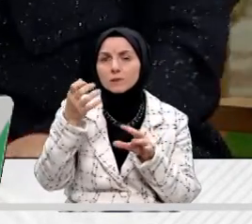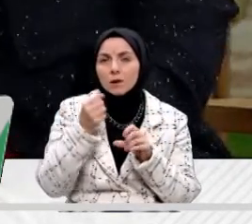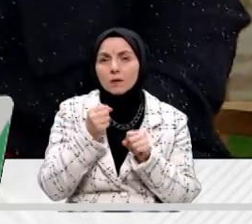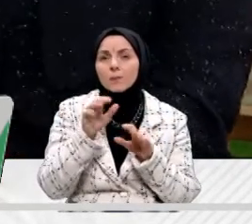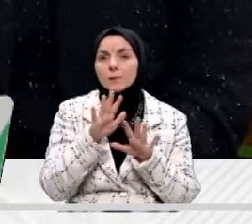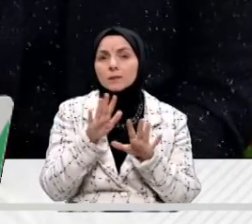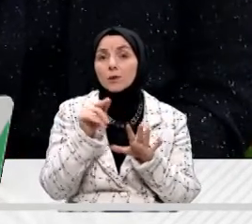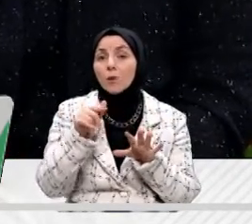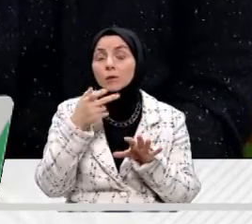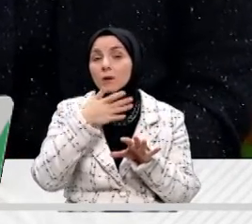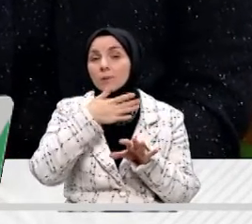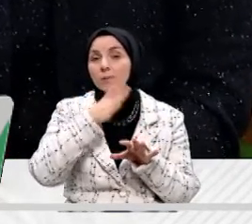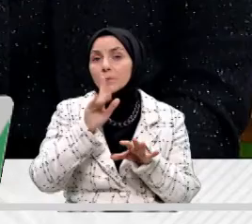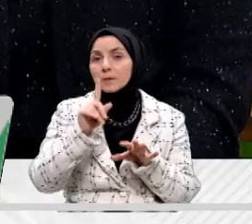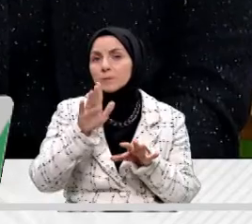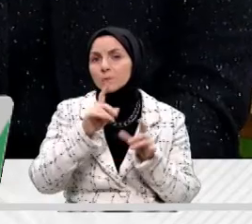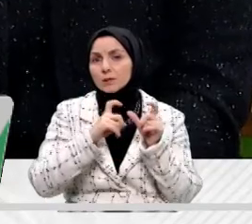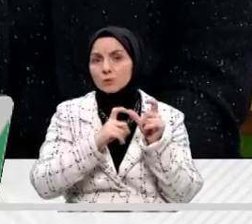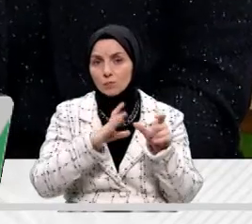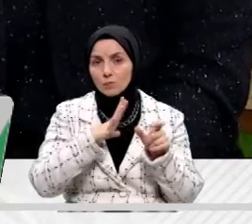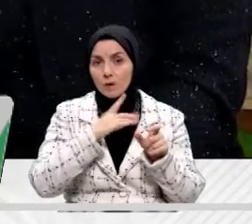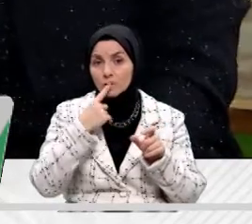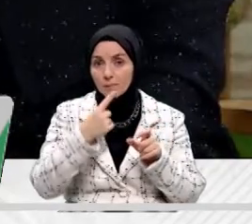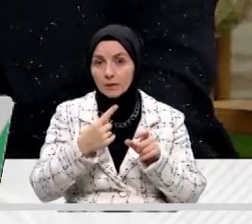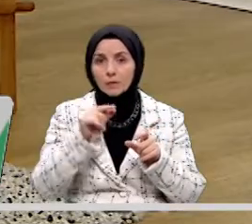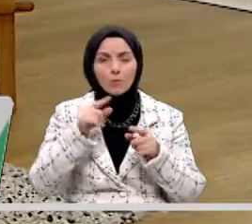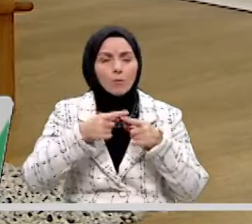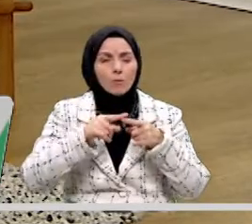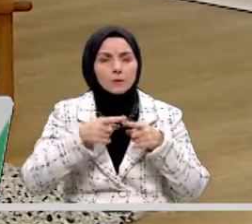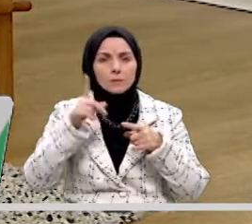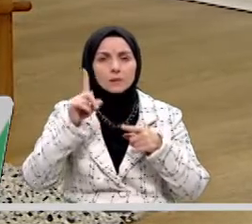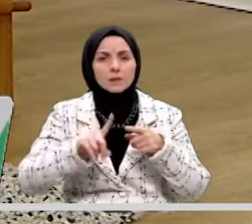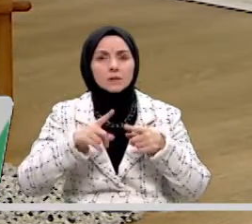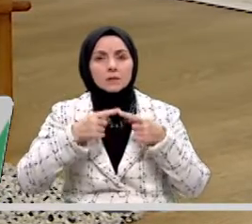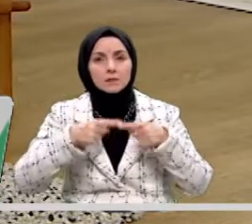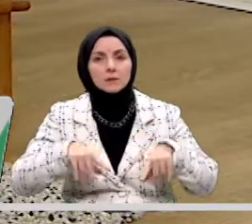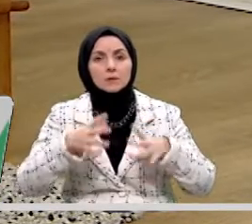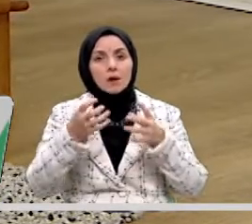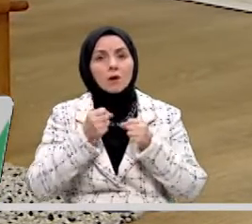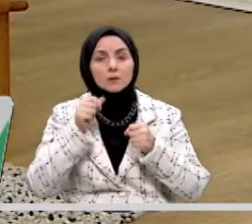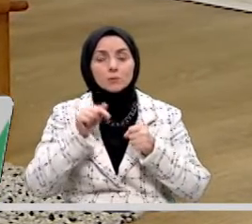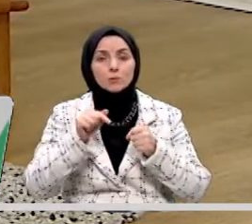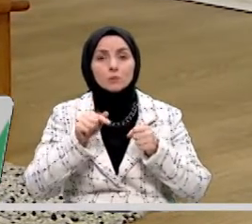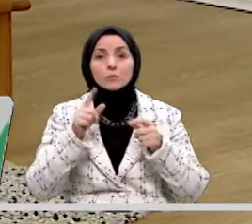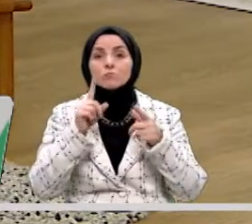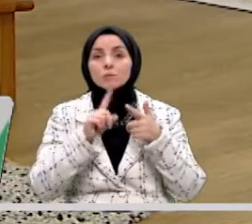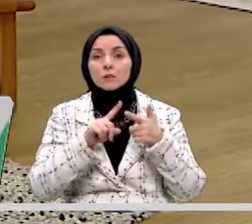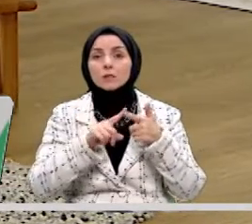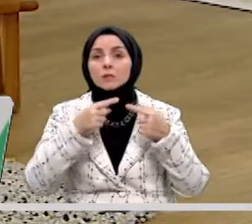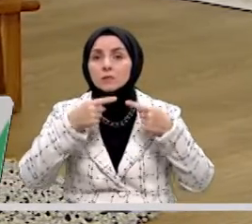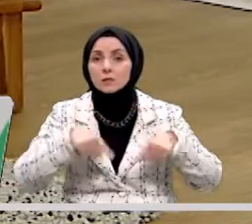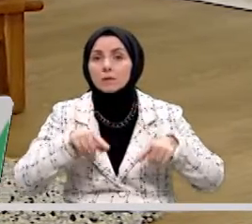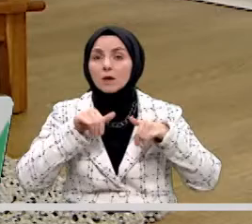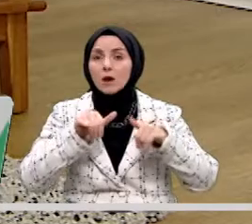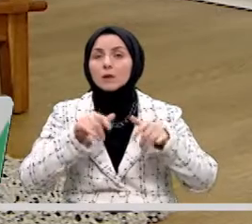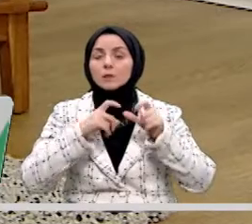soru var orada şimdi bu soru Senin bilmediğin soru Anneciğim benim bu matematiğin ilk sınavında aldın bunu ikinci sınavda bu soru çıkarsa orada da başka